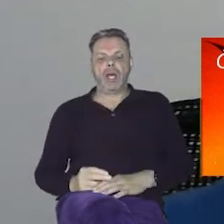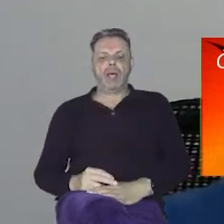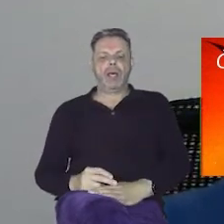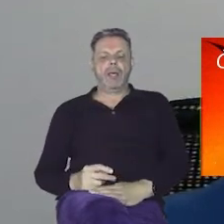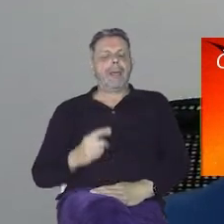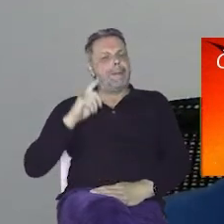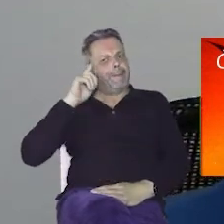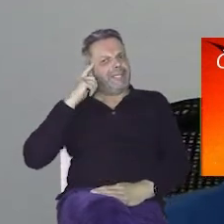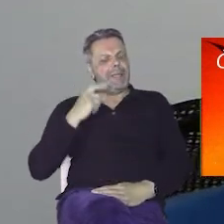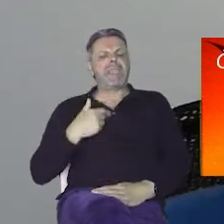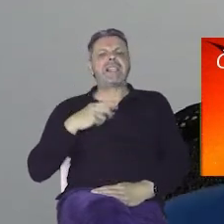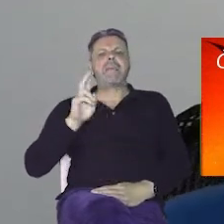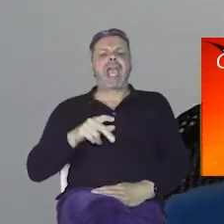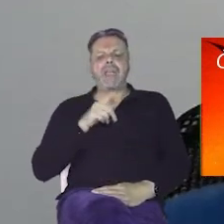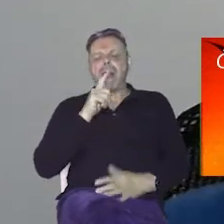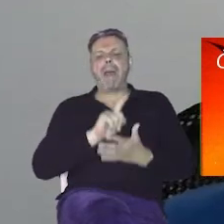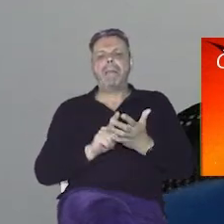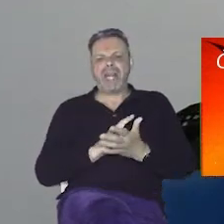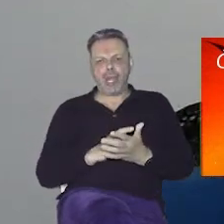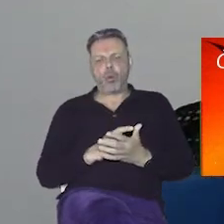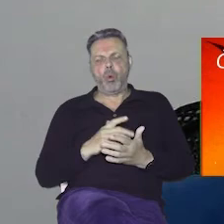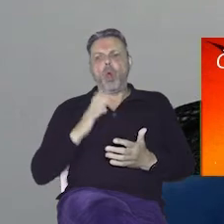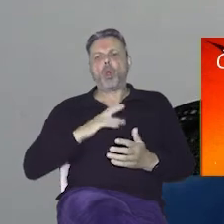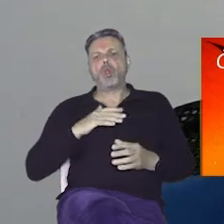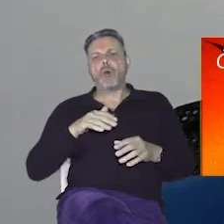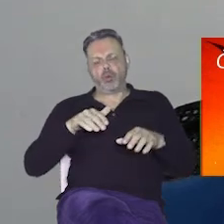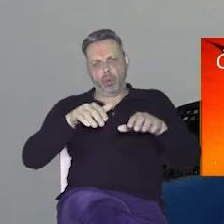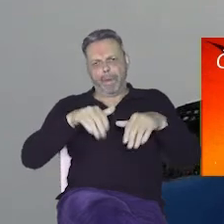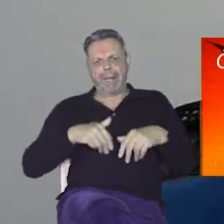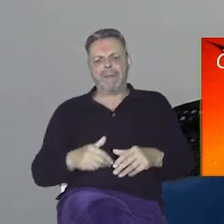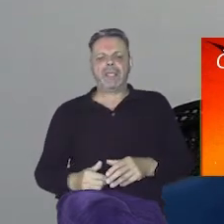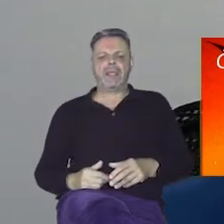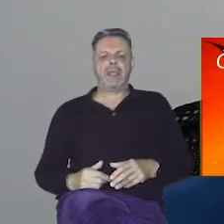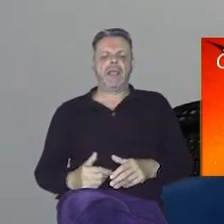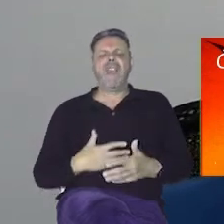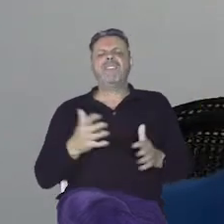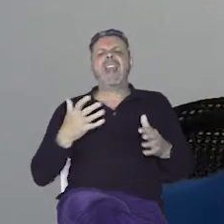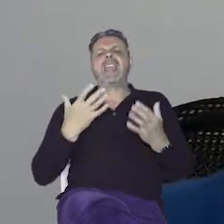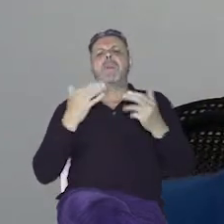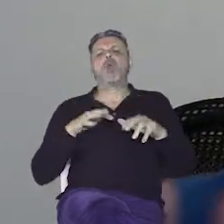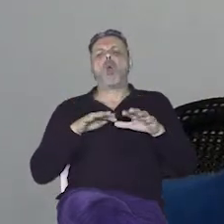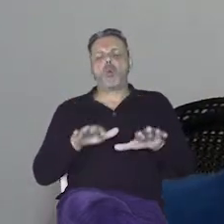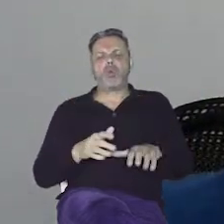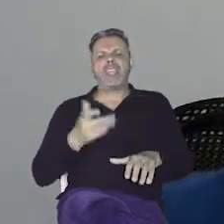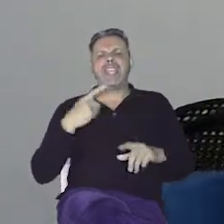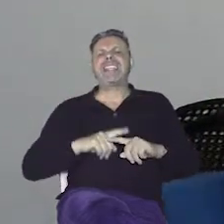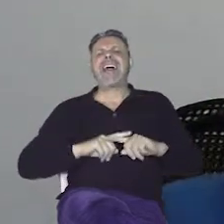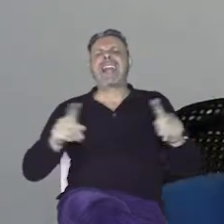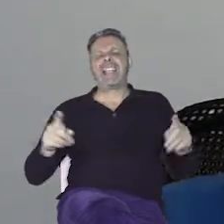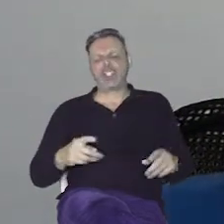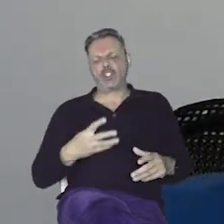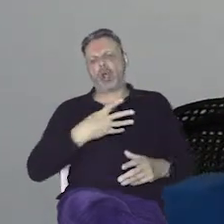mislim da sam ja imala i priliku i čast gospođu primiti. Jako veliki broj ljudi iz različitog spektra